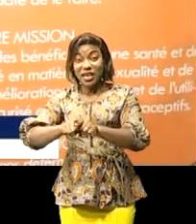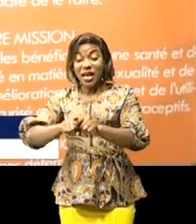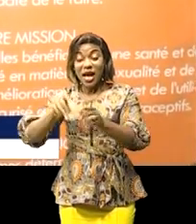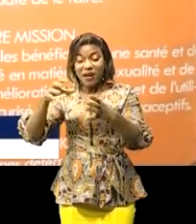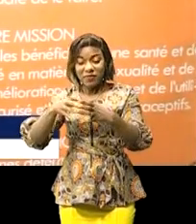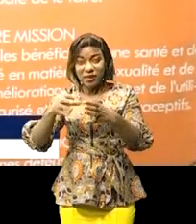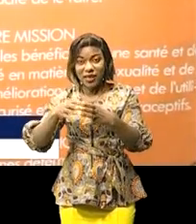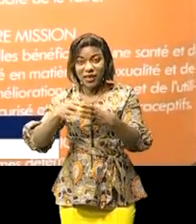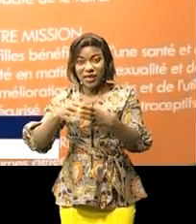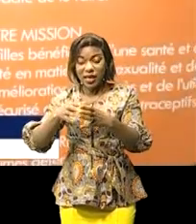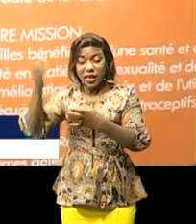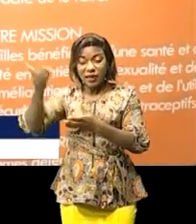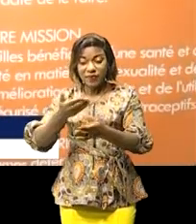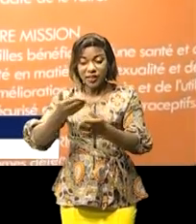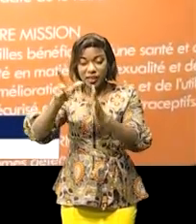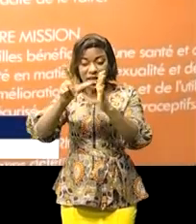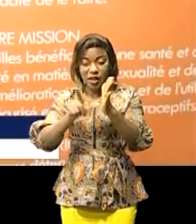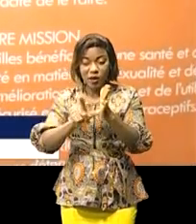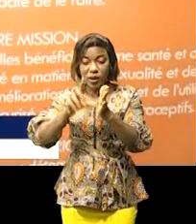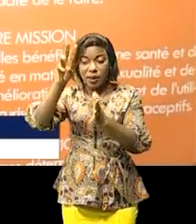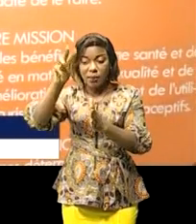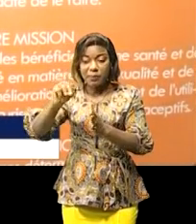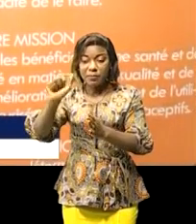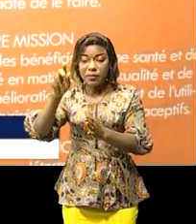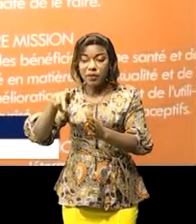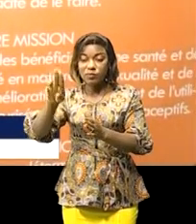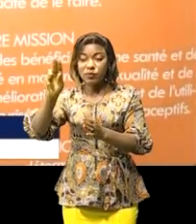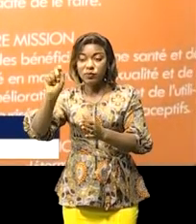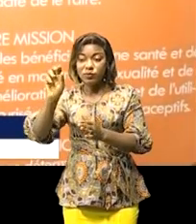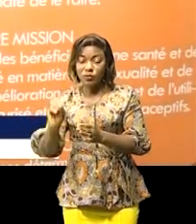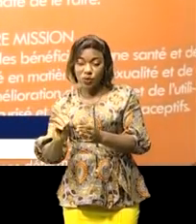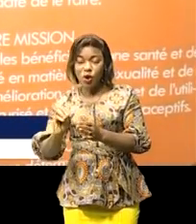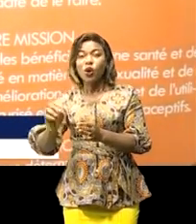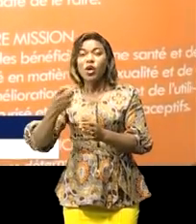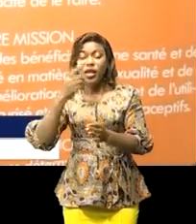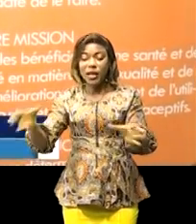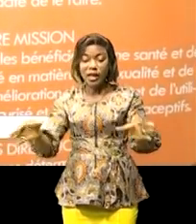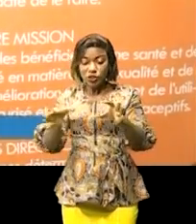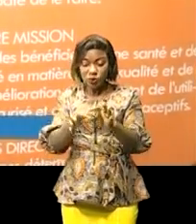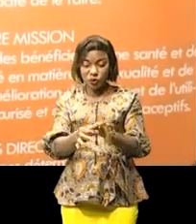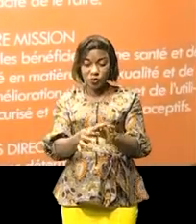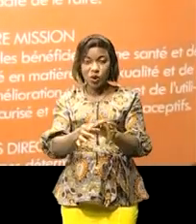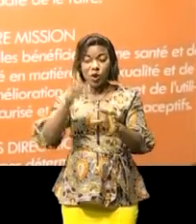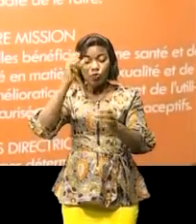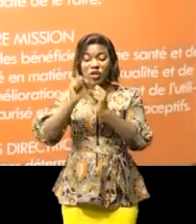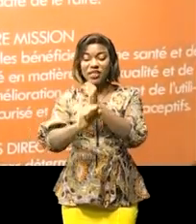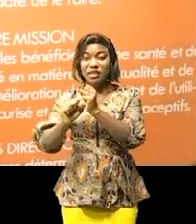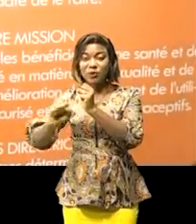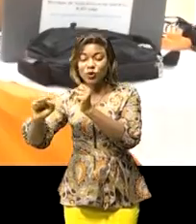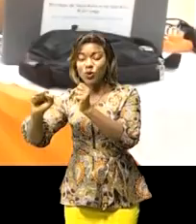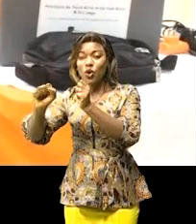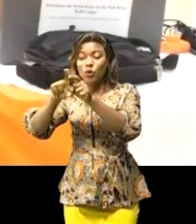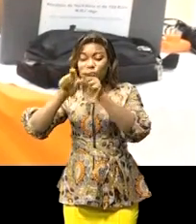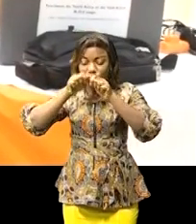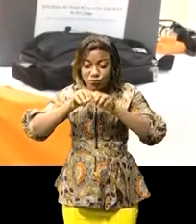du protocole de Maputo, l'AIPAS a fait une bonne chose en nous associant à la sensibilisation, à la